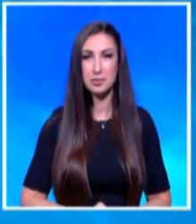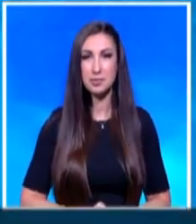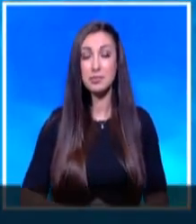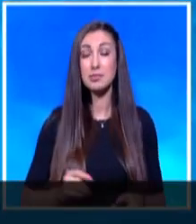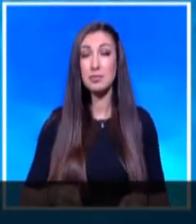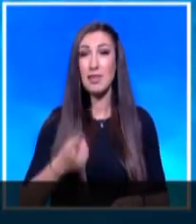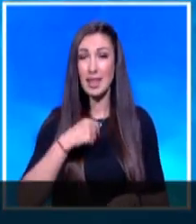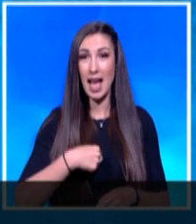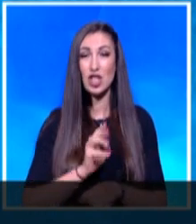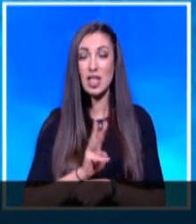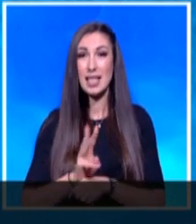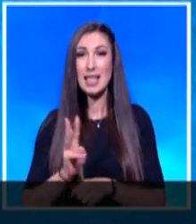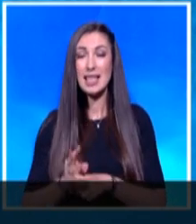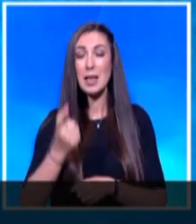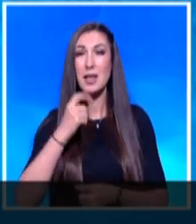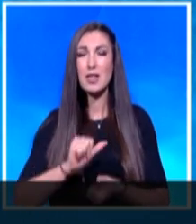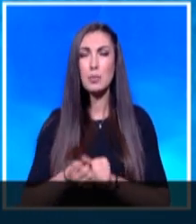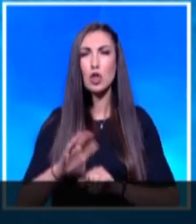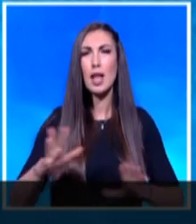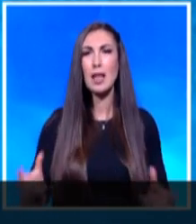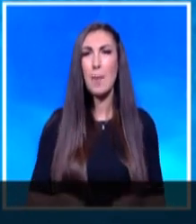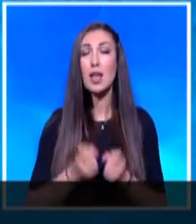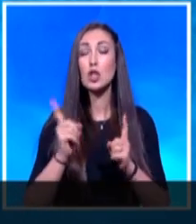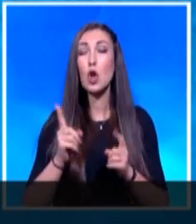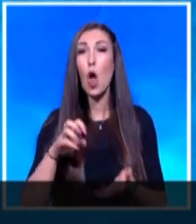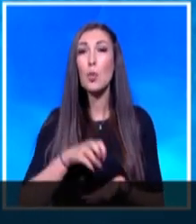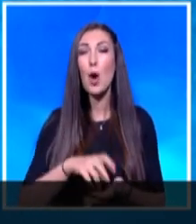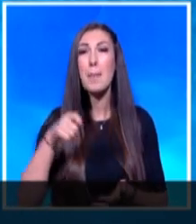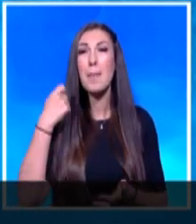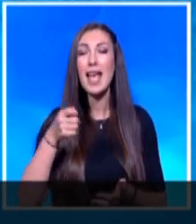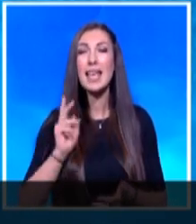На сайта ни btvsport.bg ще намерите с кой отбор майката